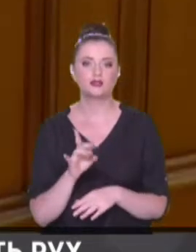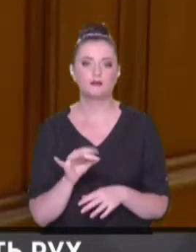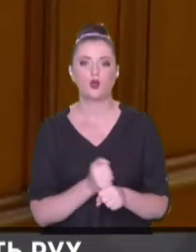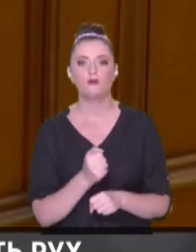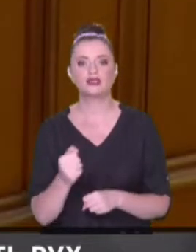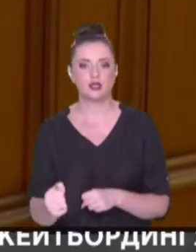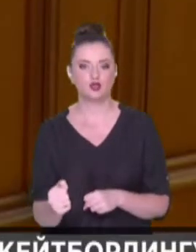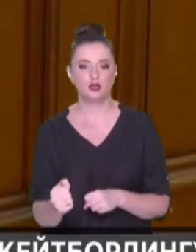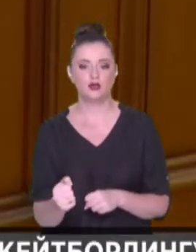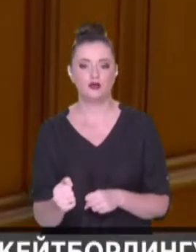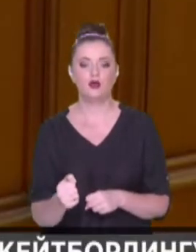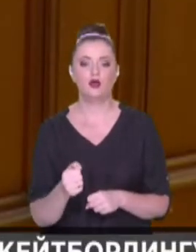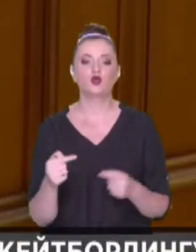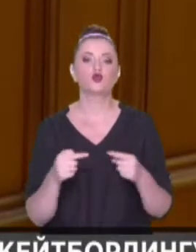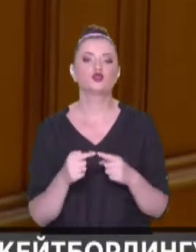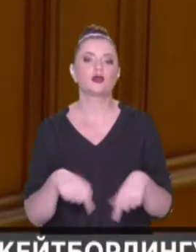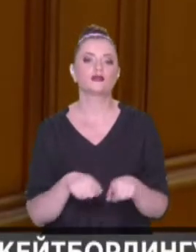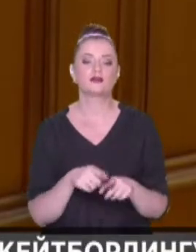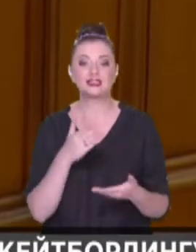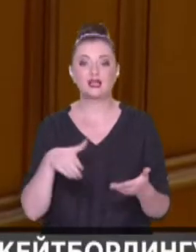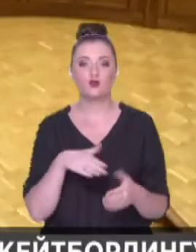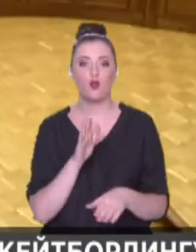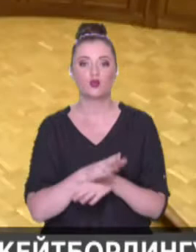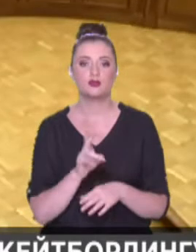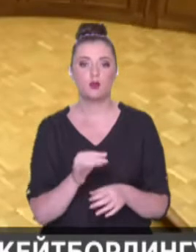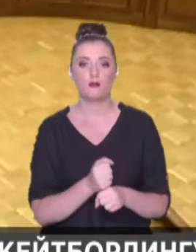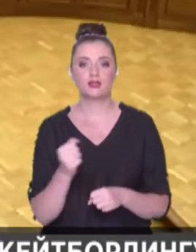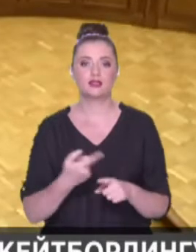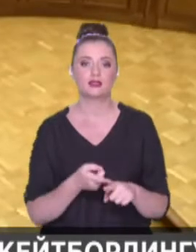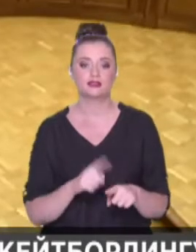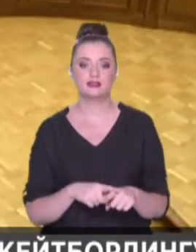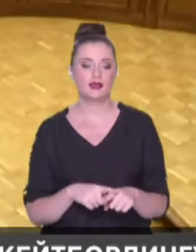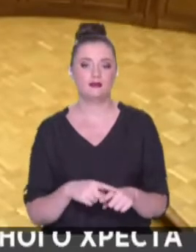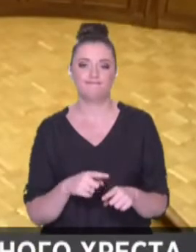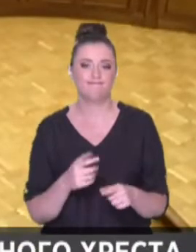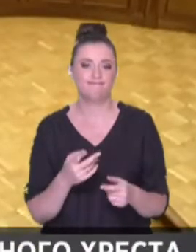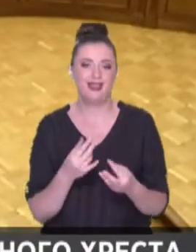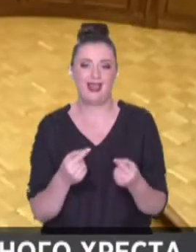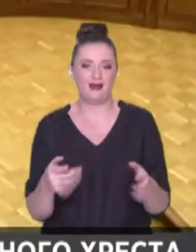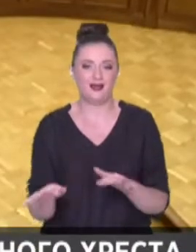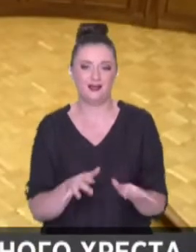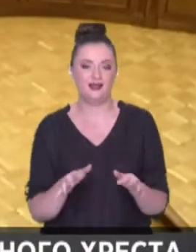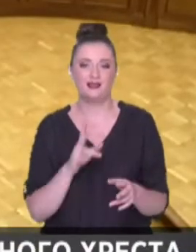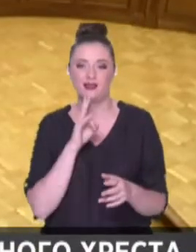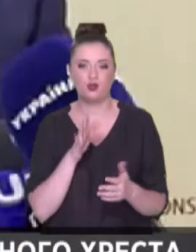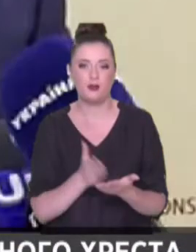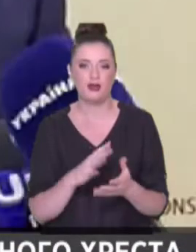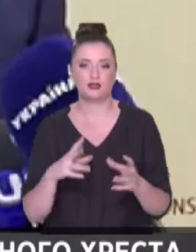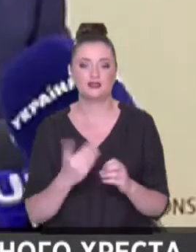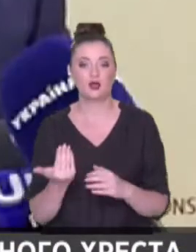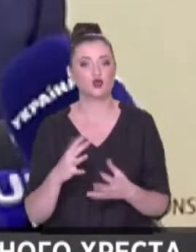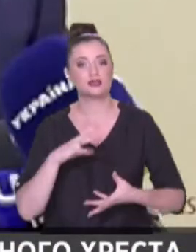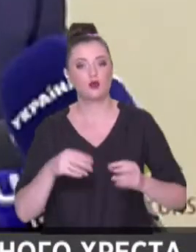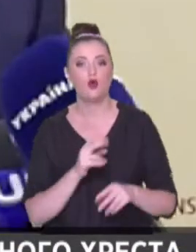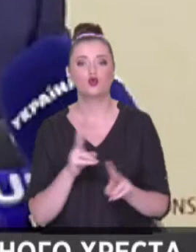призначення. Але точніше, навіть так, скасування указів про призначення – це нікчемна дія, яка не має мати ніяких наслідків. Якщо за її результатами